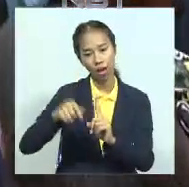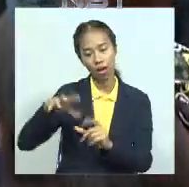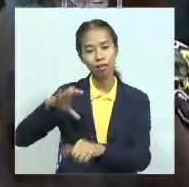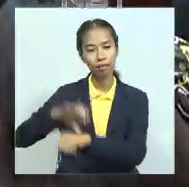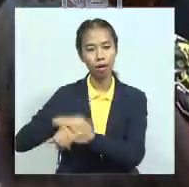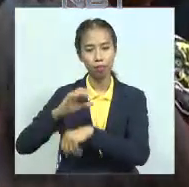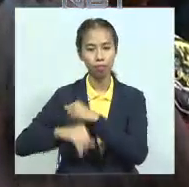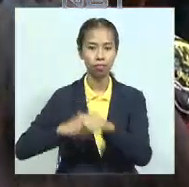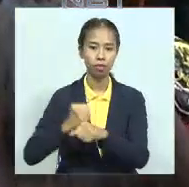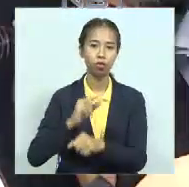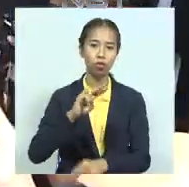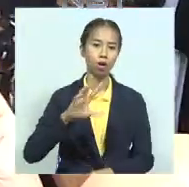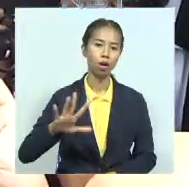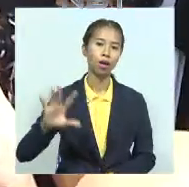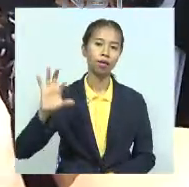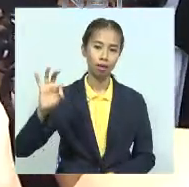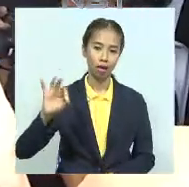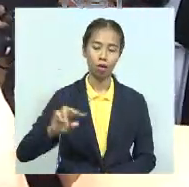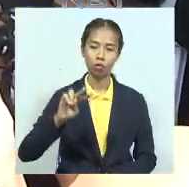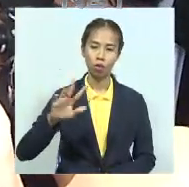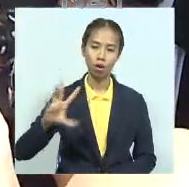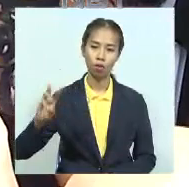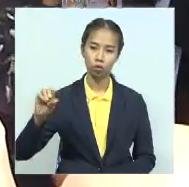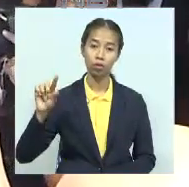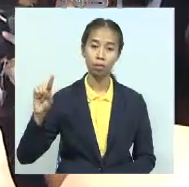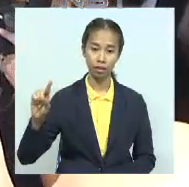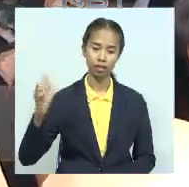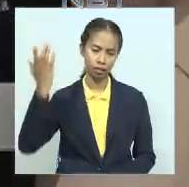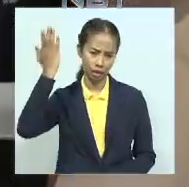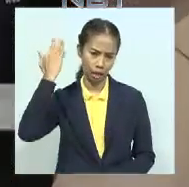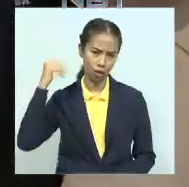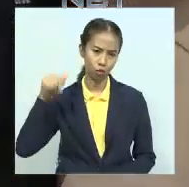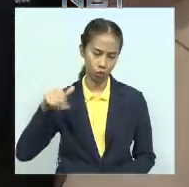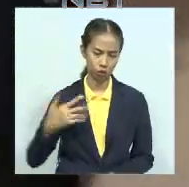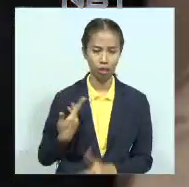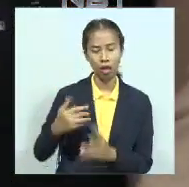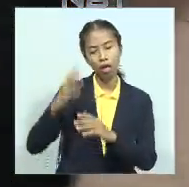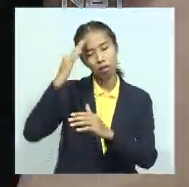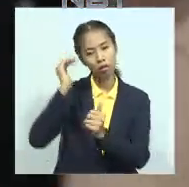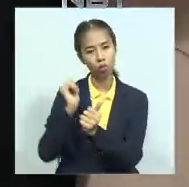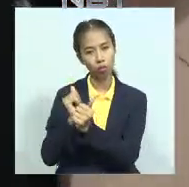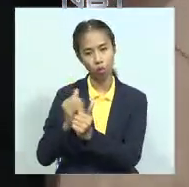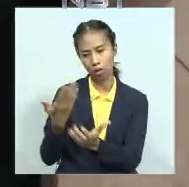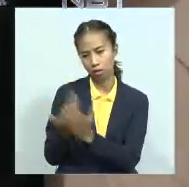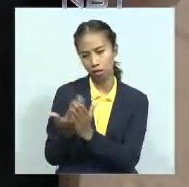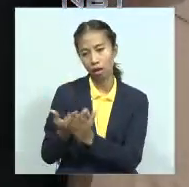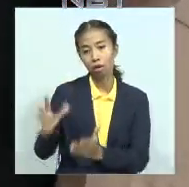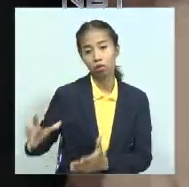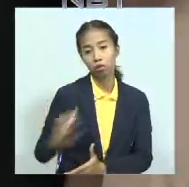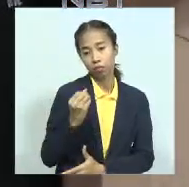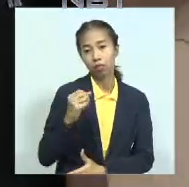เมื่อปี2559และปี2561ครั้งนั้นตำรวจปราบปรามยาเสพติดยึดเงินสดรว